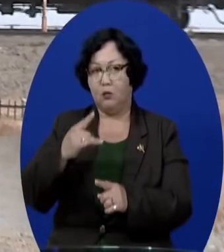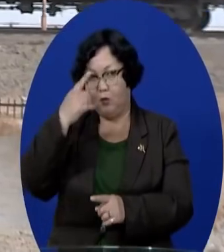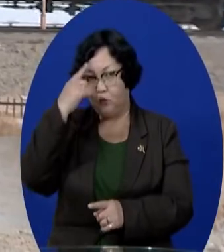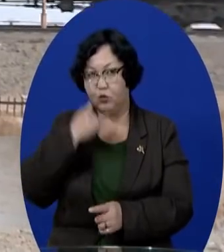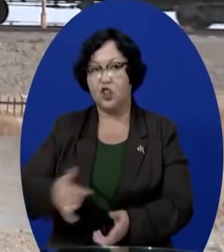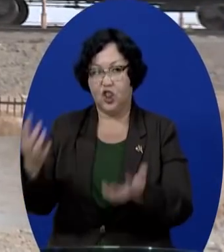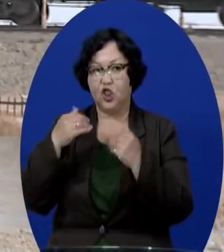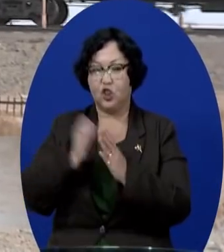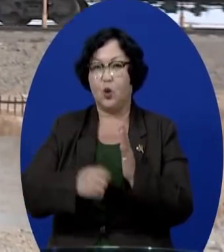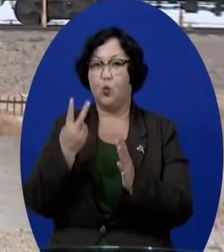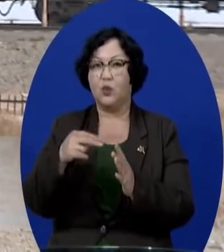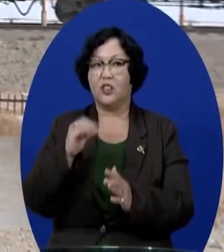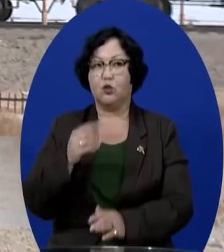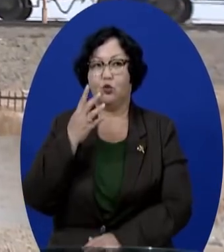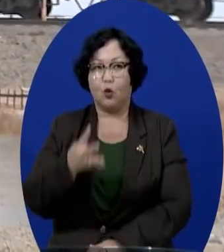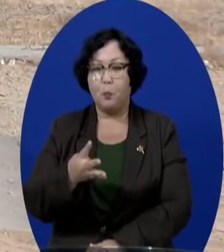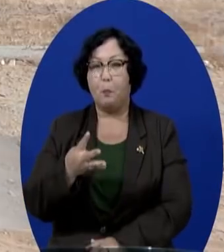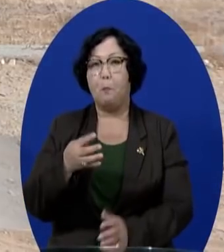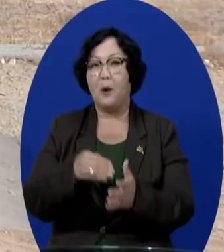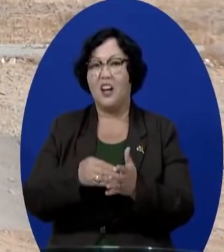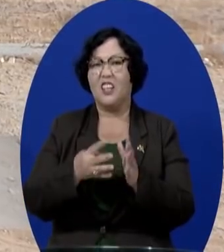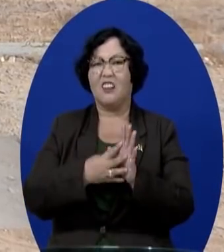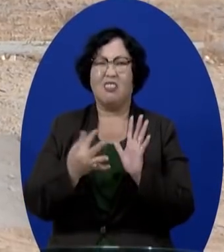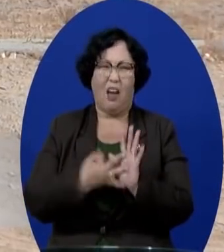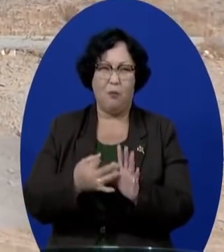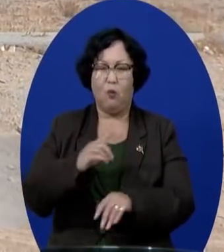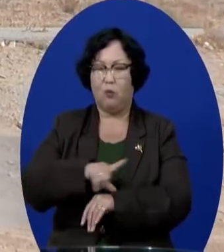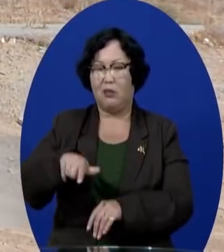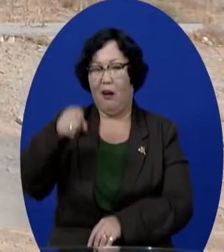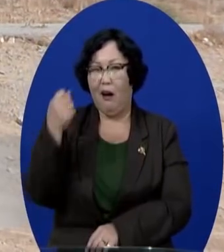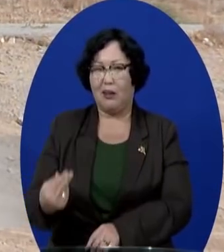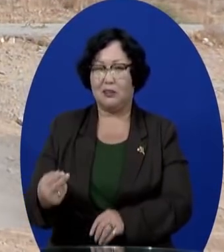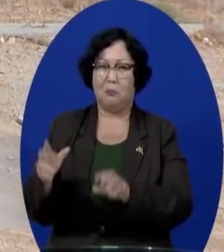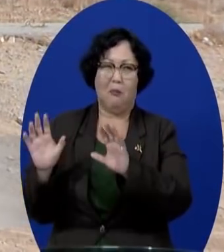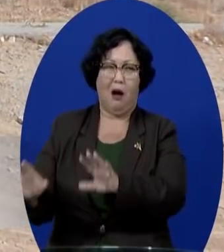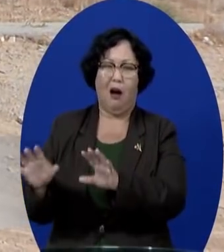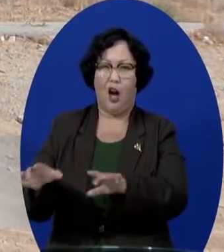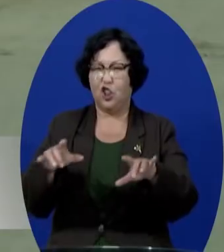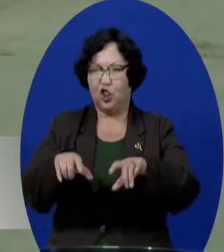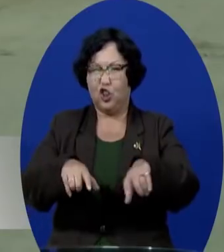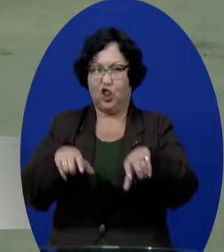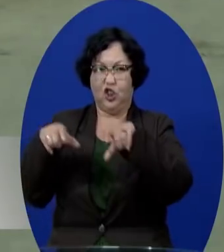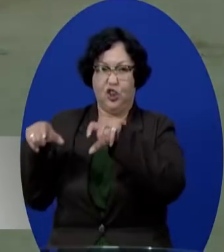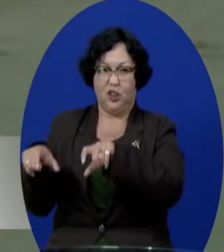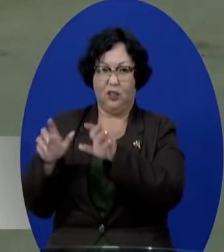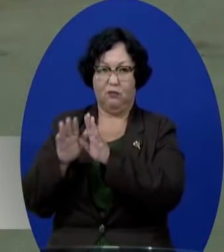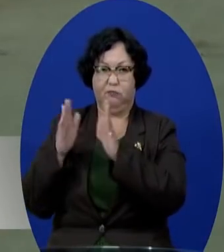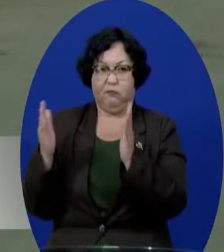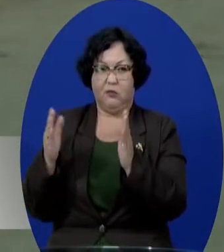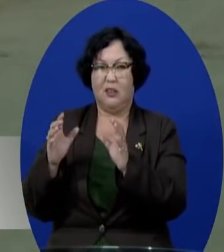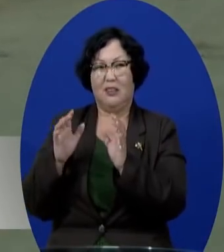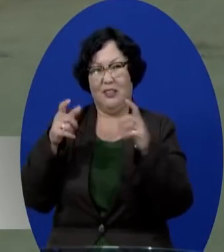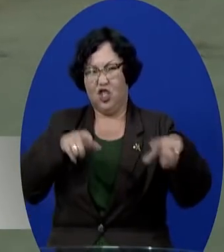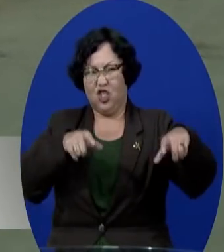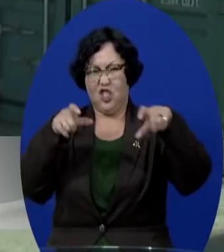үлдэгдэл 4098 байна. Өөрөөр хэлбэл удаан хугацаанд гатсан байгаа 4000 гаруй чингэлэг ачаа танжийн дээр байсаар байна гэсэн